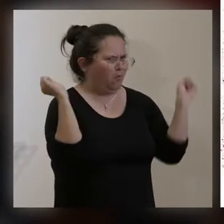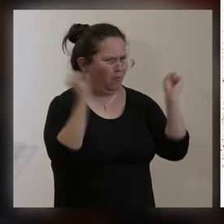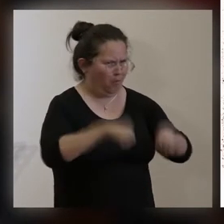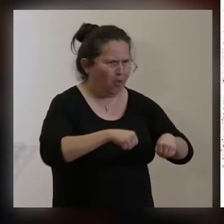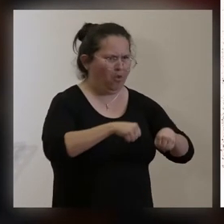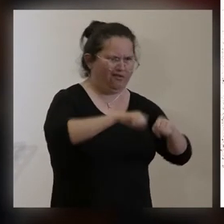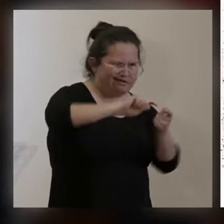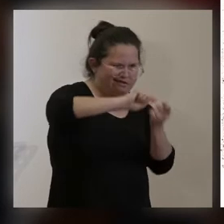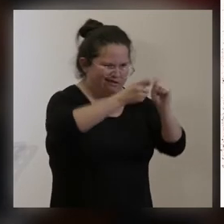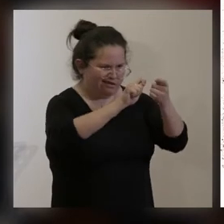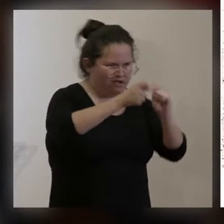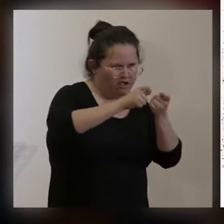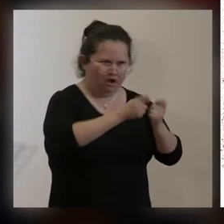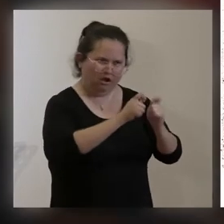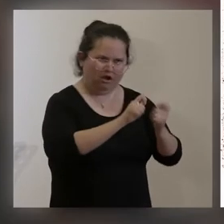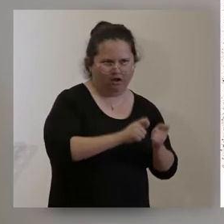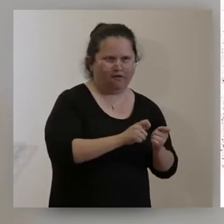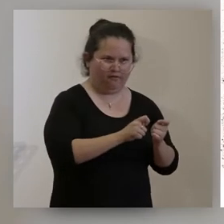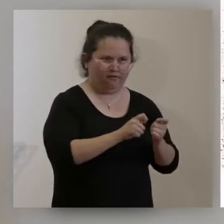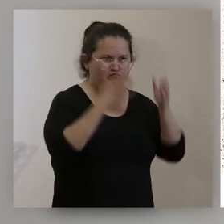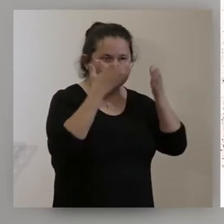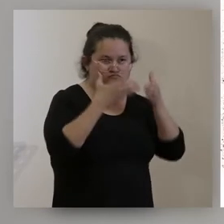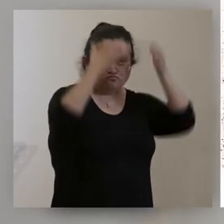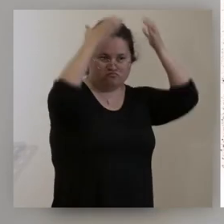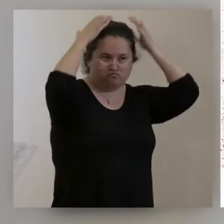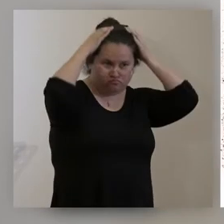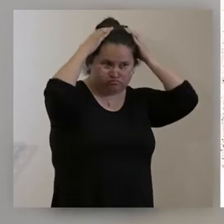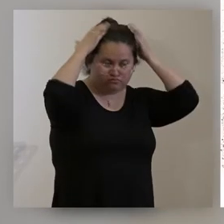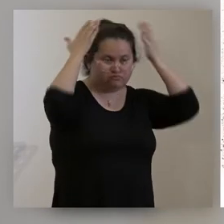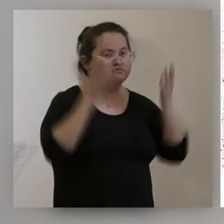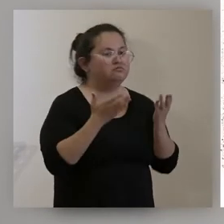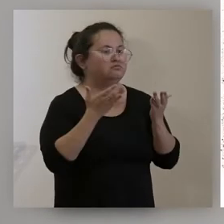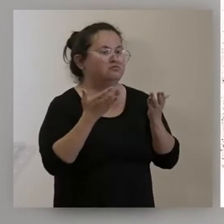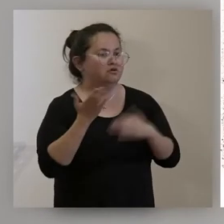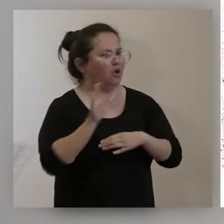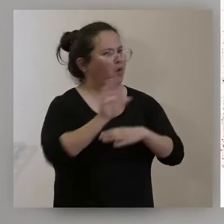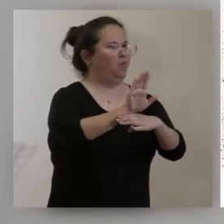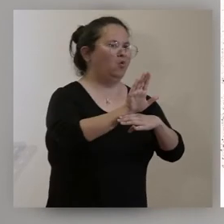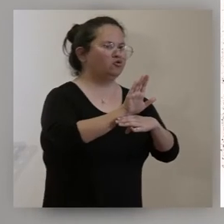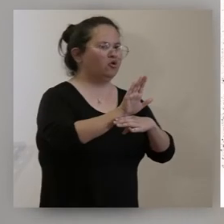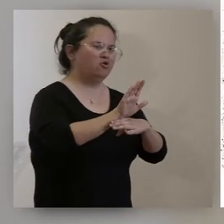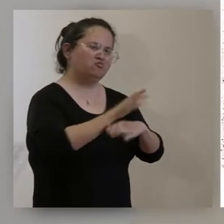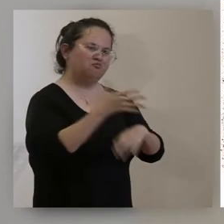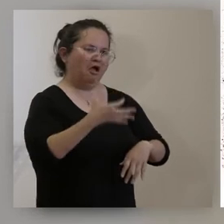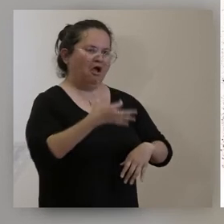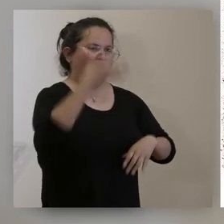ce genre de produit. Le bonnet est le signe de notabilité.